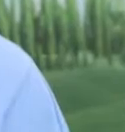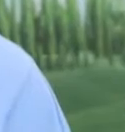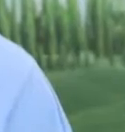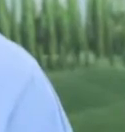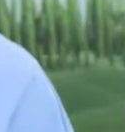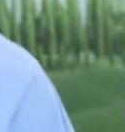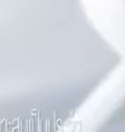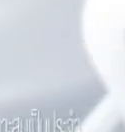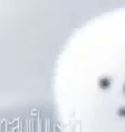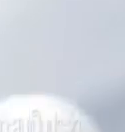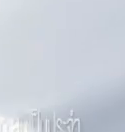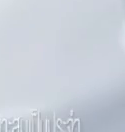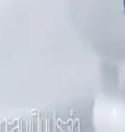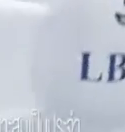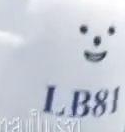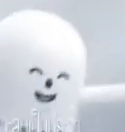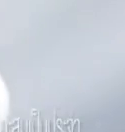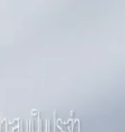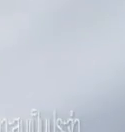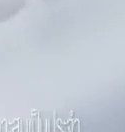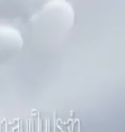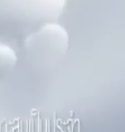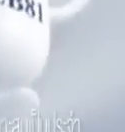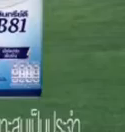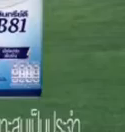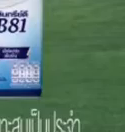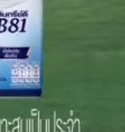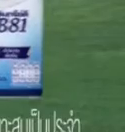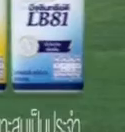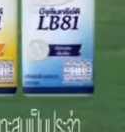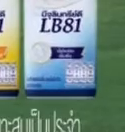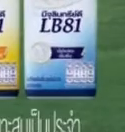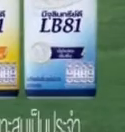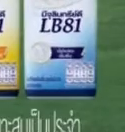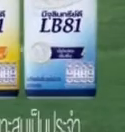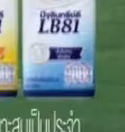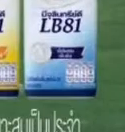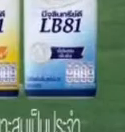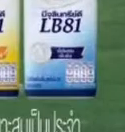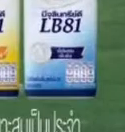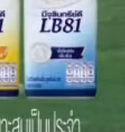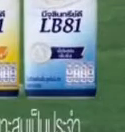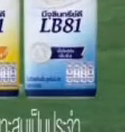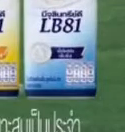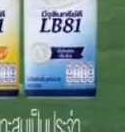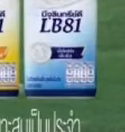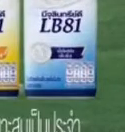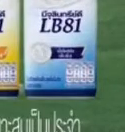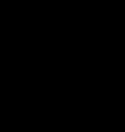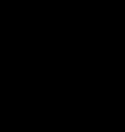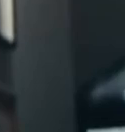ายมีจุลินทรีย์ดี LV81 ใหม่รสพีชและโอ๊ตที่ 7-Eleven ลองเล